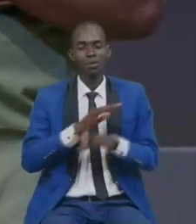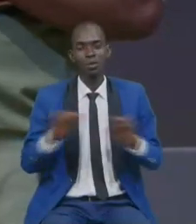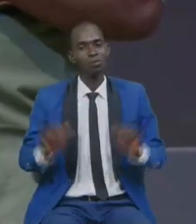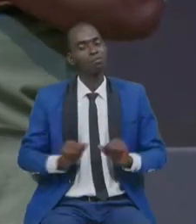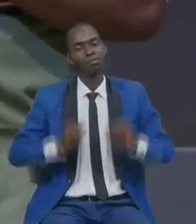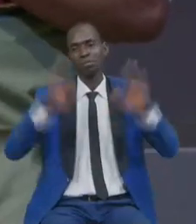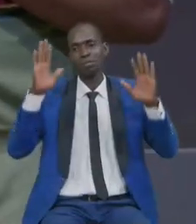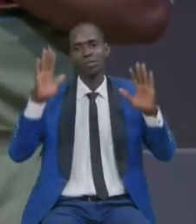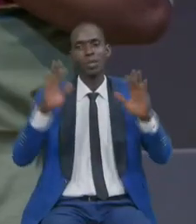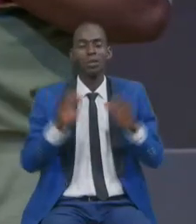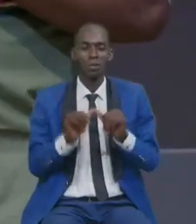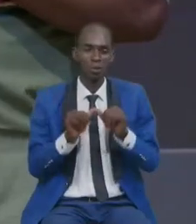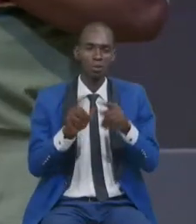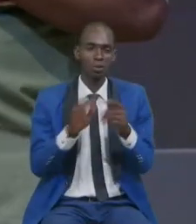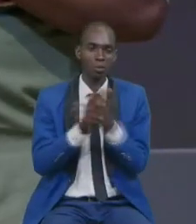n'abandonne pas, crois,